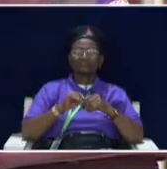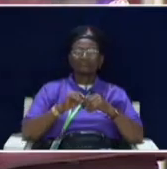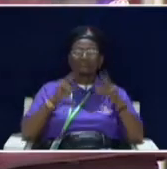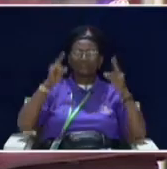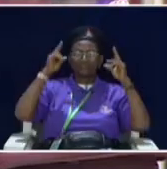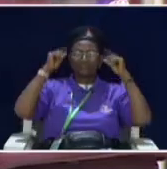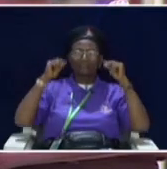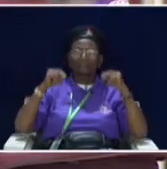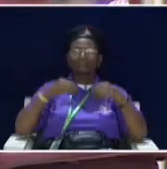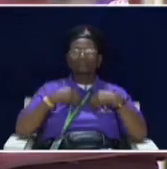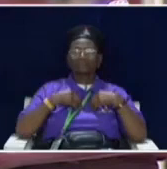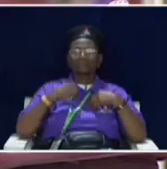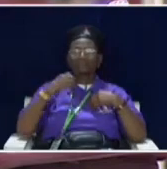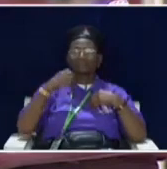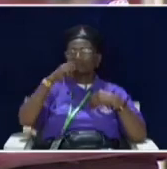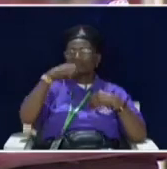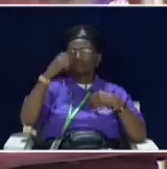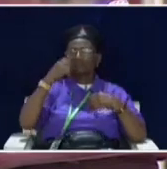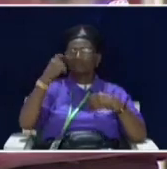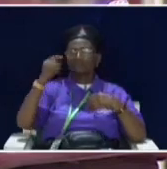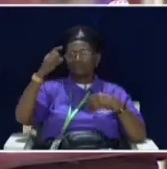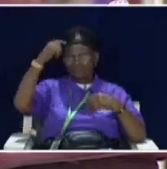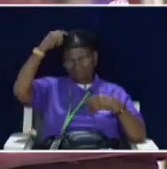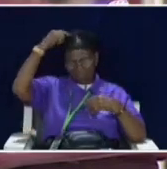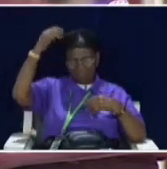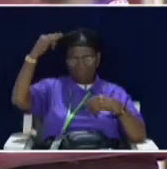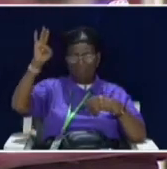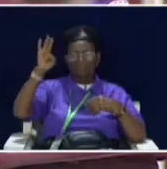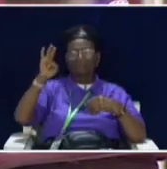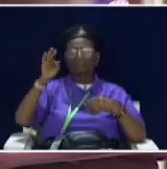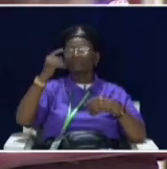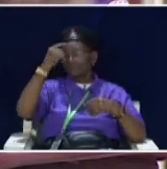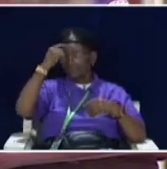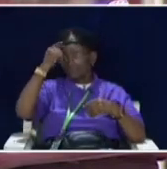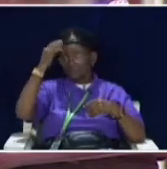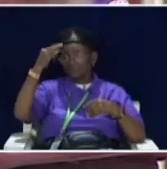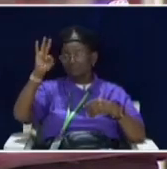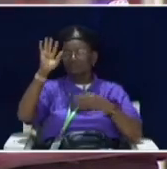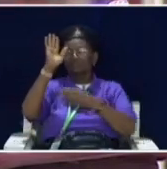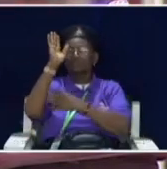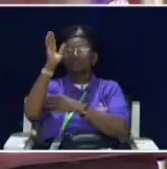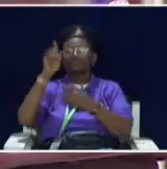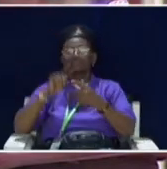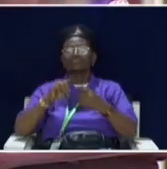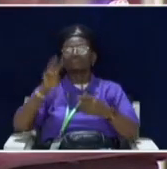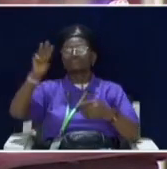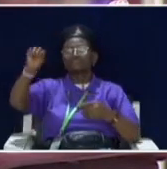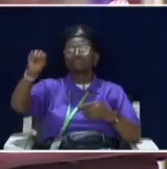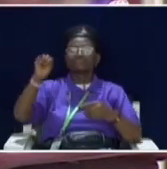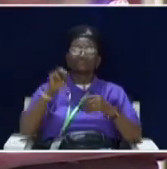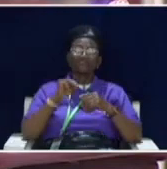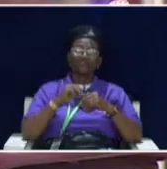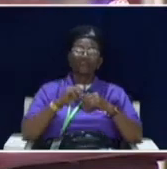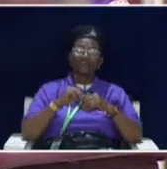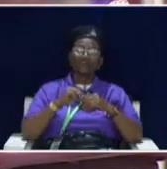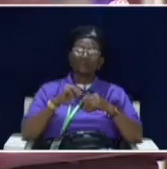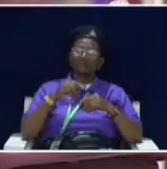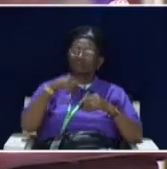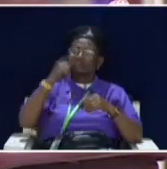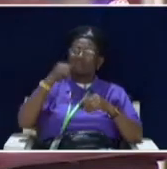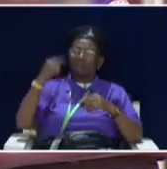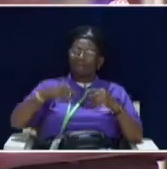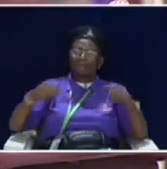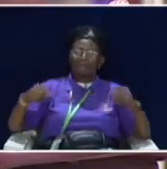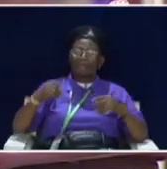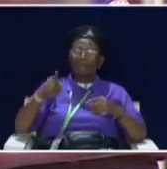Moses has spoken the mind of God to them. Moses ti sọ ìpinnu Ọlọ́run fún wọn. He said, "The enemies you